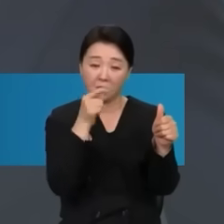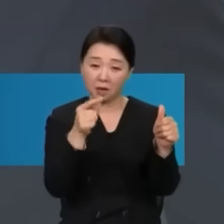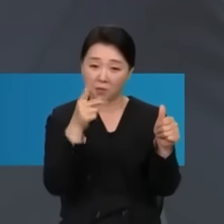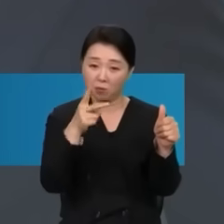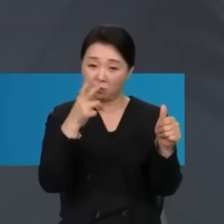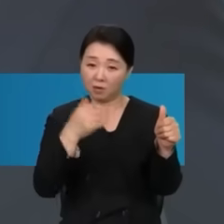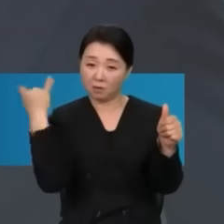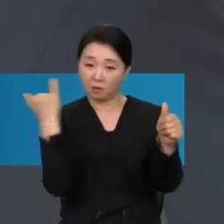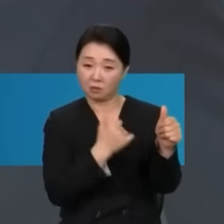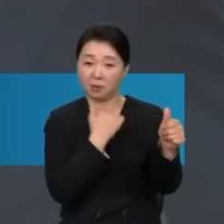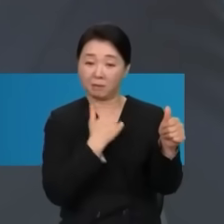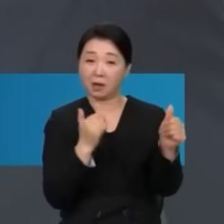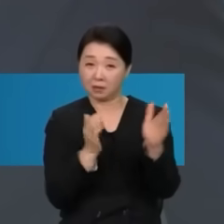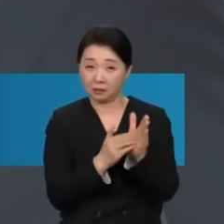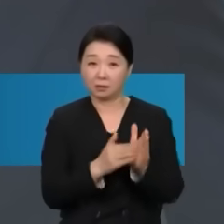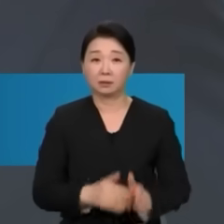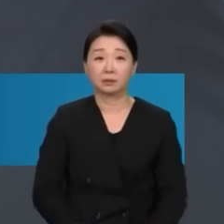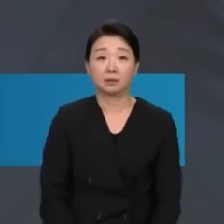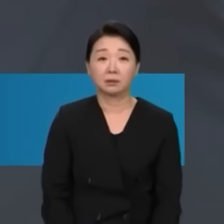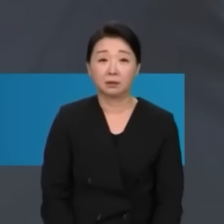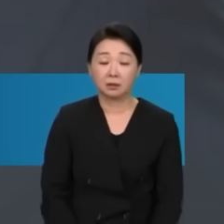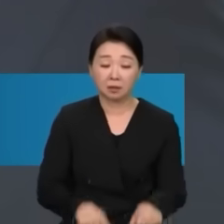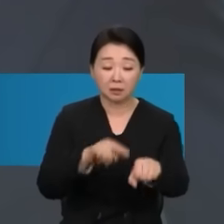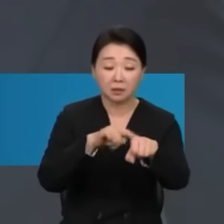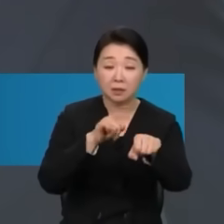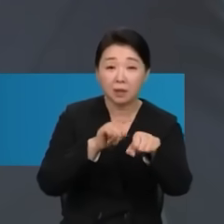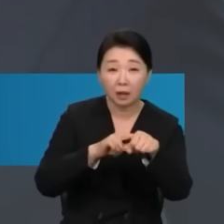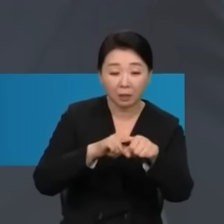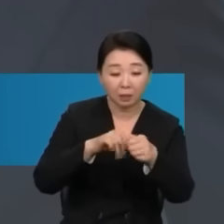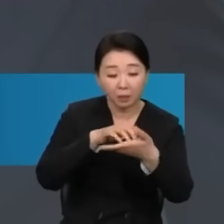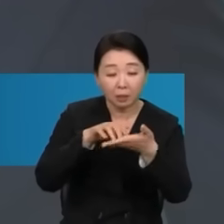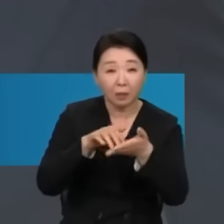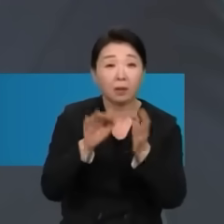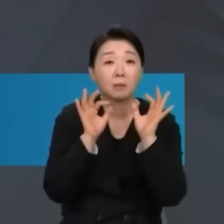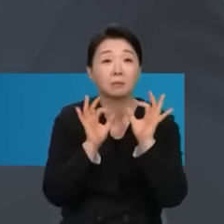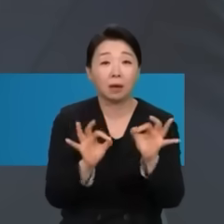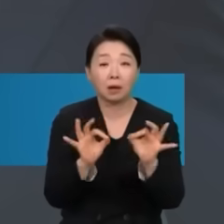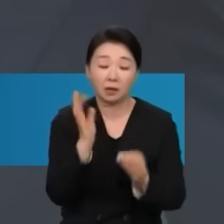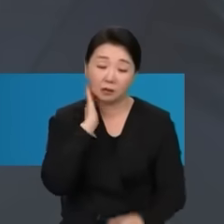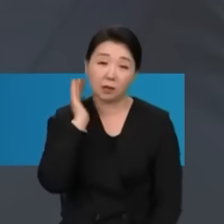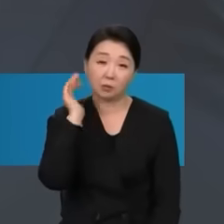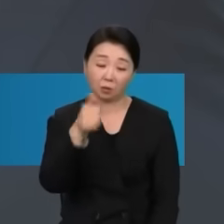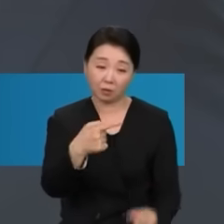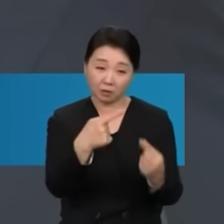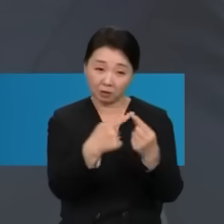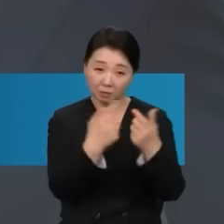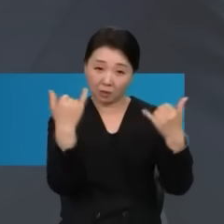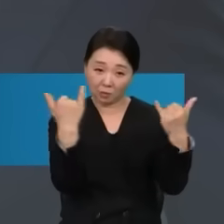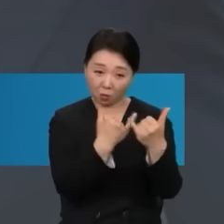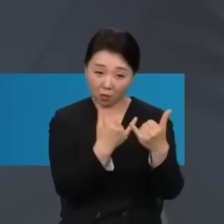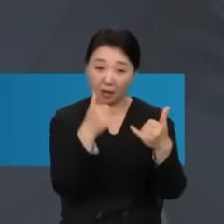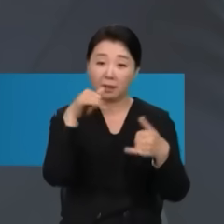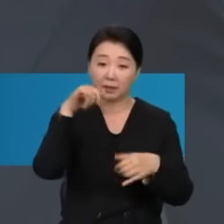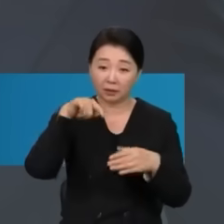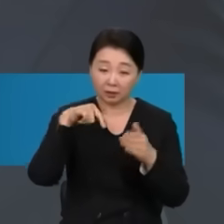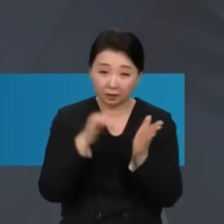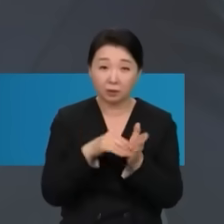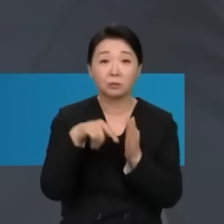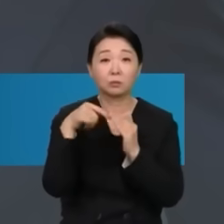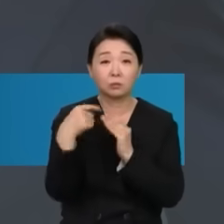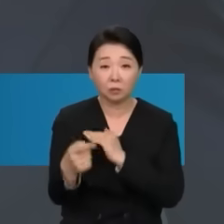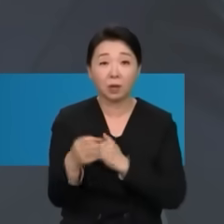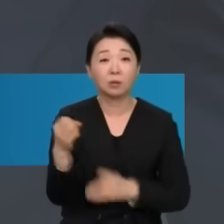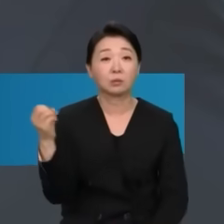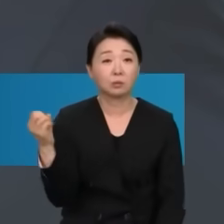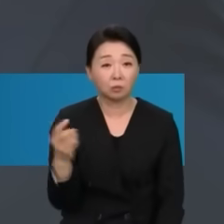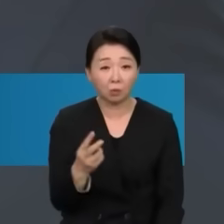전화한 사실이 확인됐습니다. 시간상으로만 따져보면 특히 이 중 대통령과의 첫 번째 통화를 끊은 뒤 장관은 곧바로